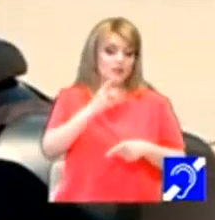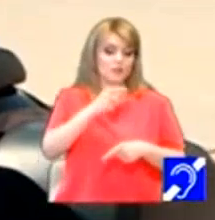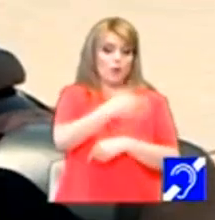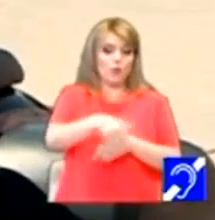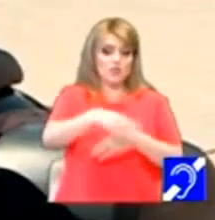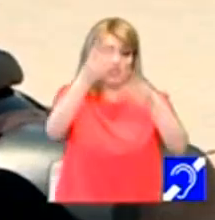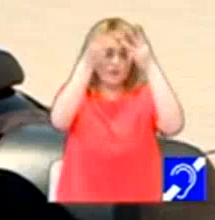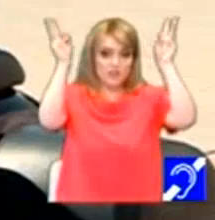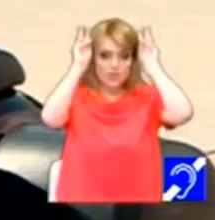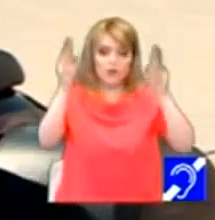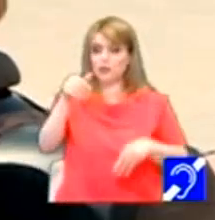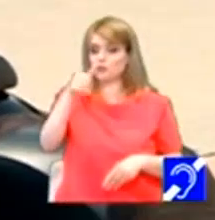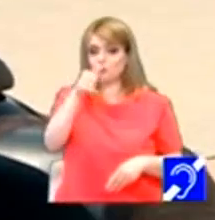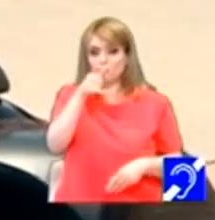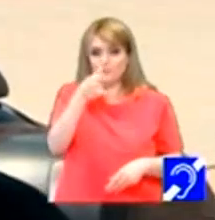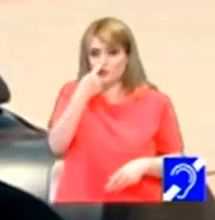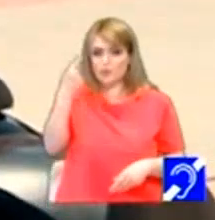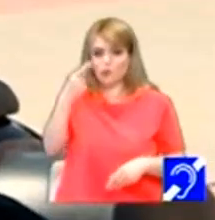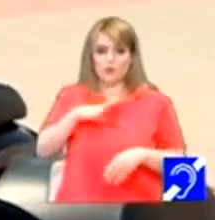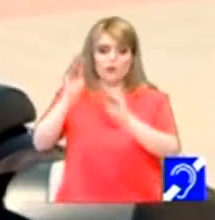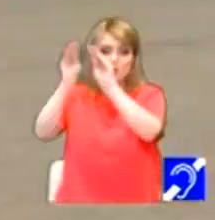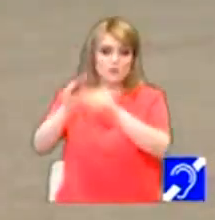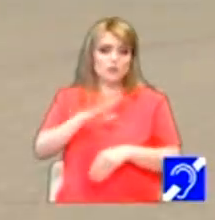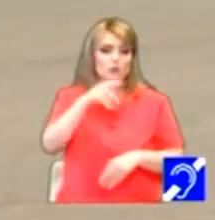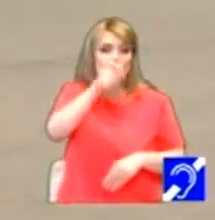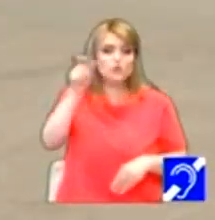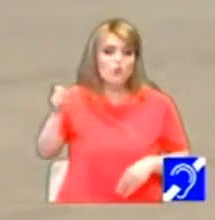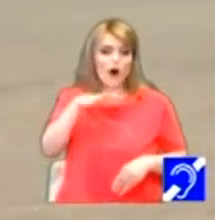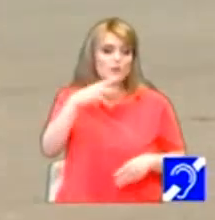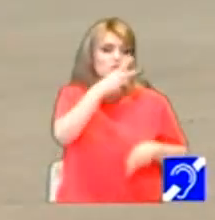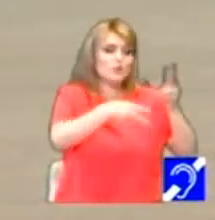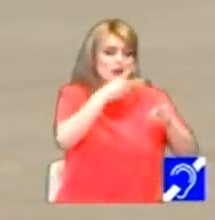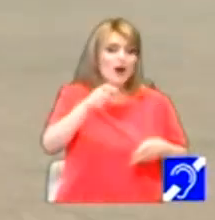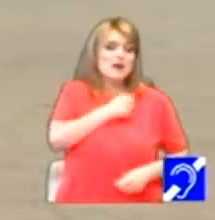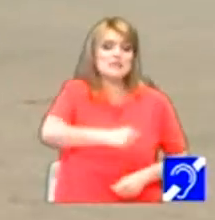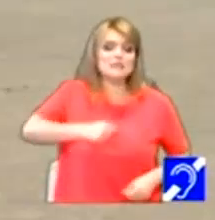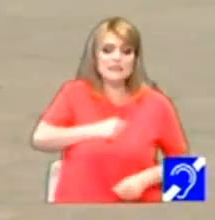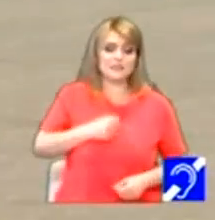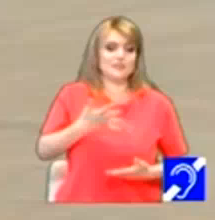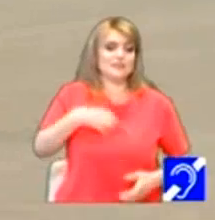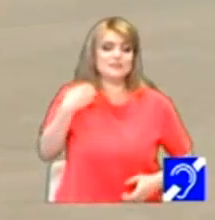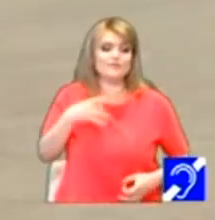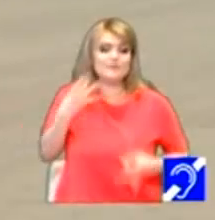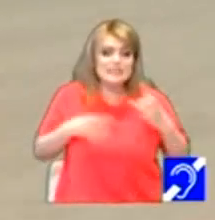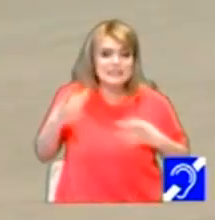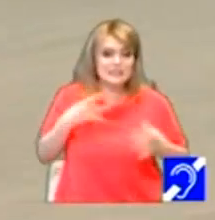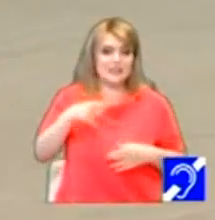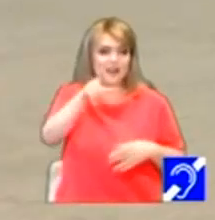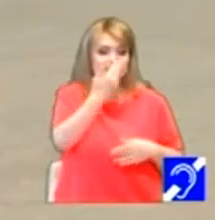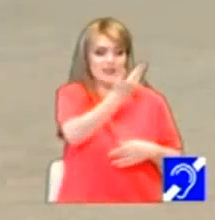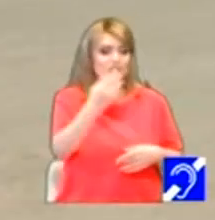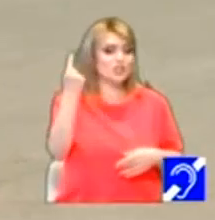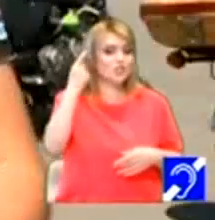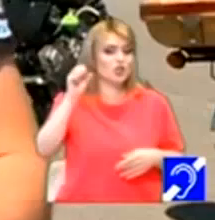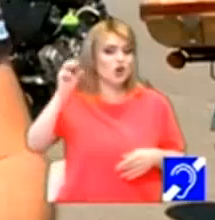fost instalate recent după ce mai mulți oameni s-au plâns la poliție că îi deranjează zgomotul făcut de motocicliști. Noi nu încălcăm